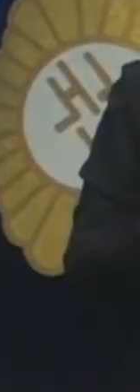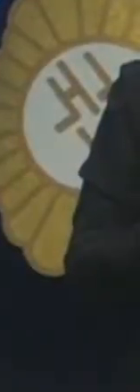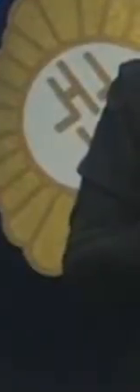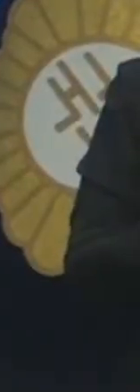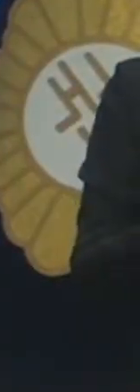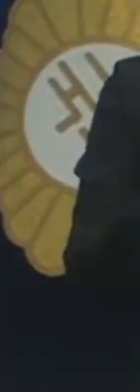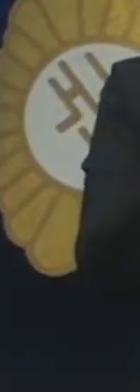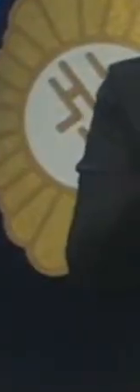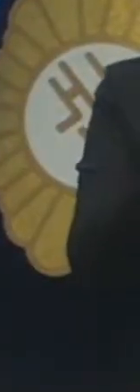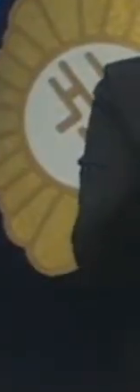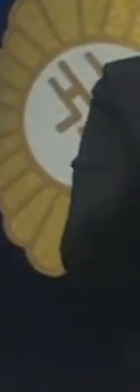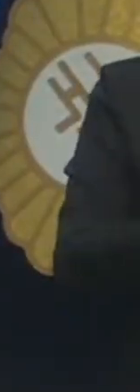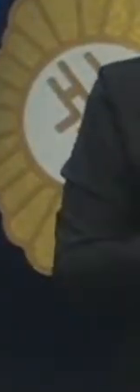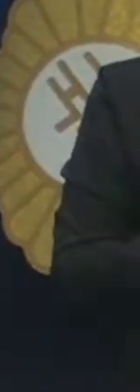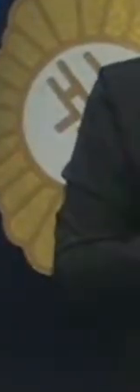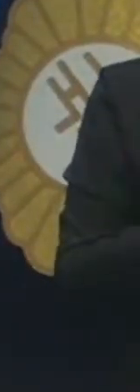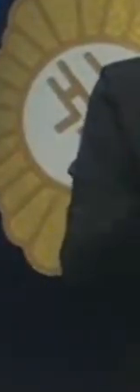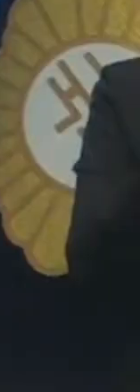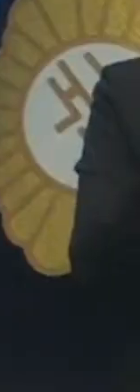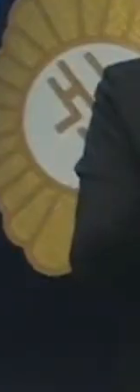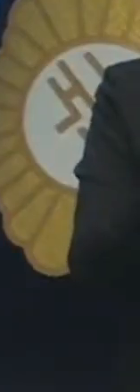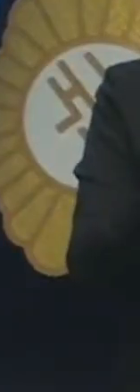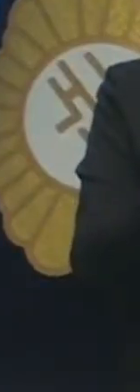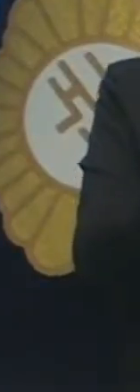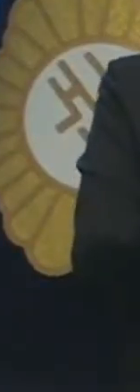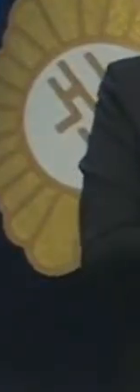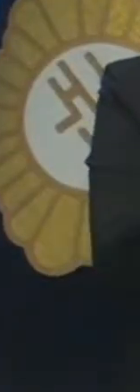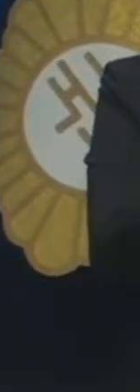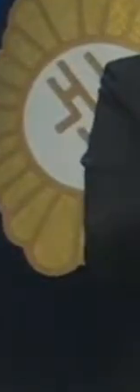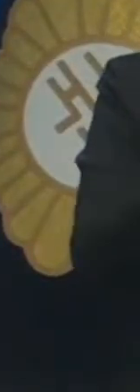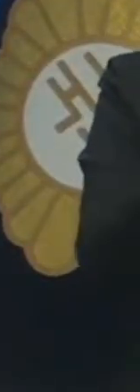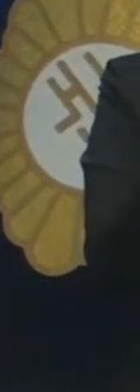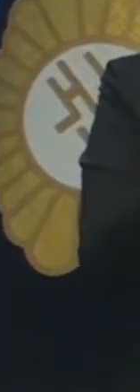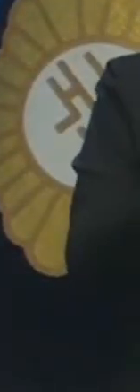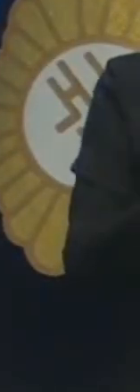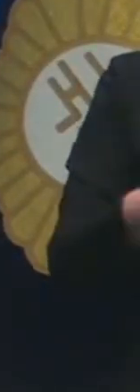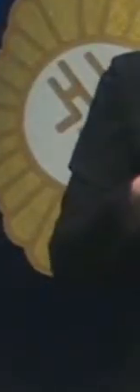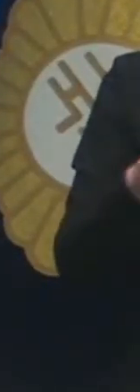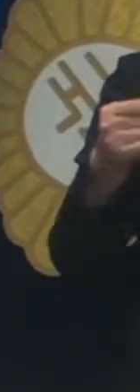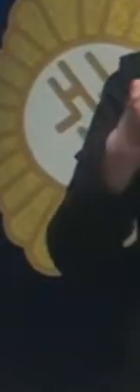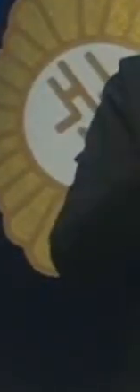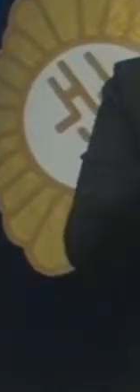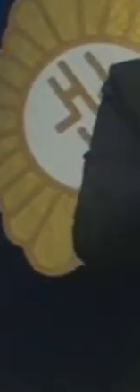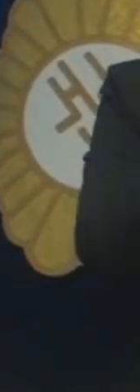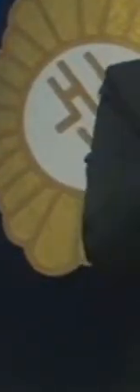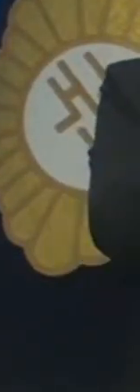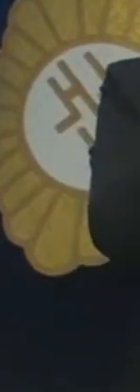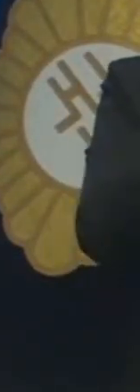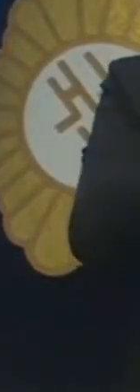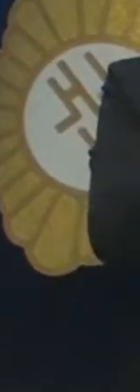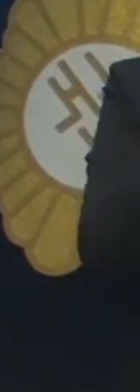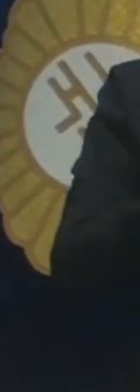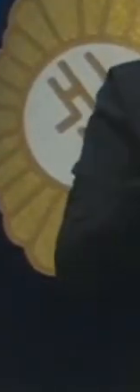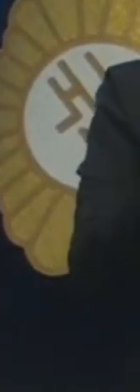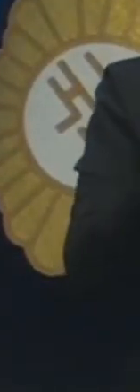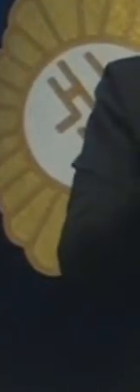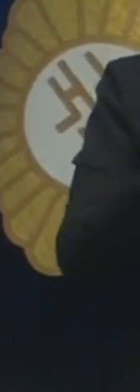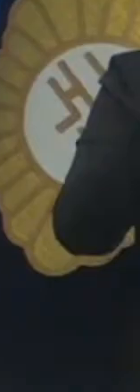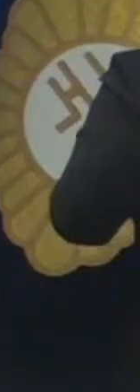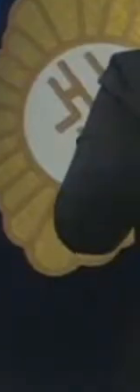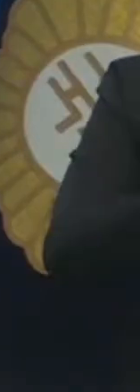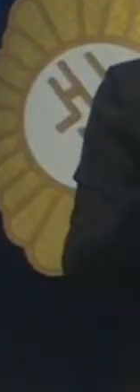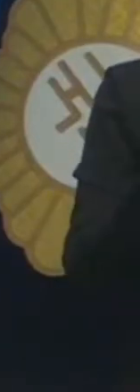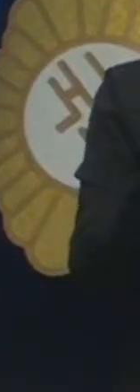네, 반갑습니다. 홈플러스 사태 해결을 위해서 함께해 주신 의원님들 정말 감사드립니다. 오늘 이